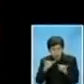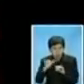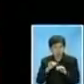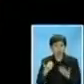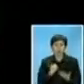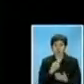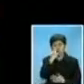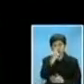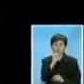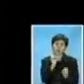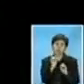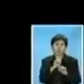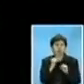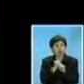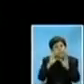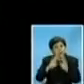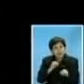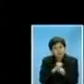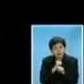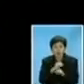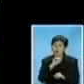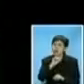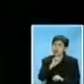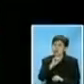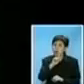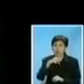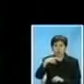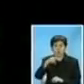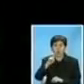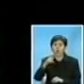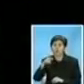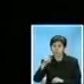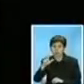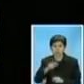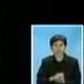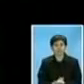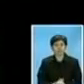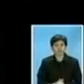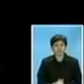าสที่จะได้ดูพฤติกรรมของสปพ.นะคะ